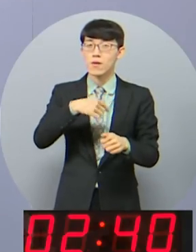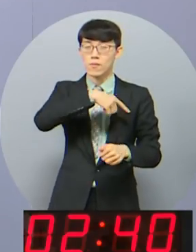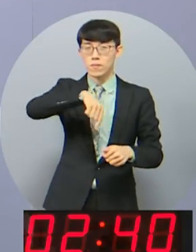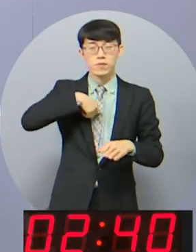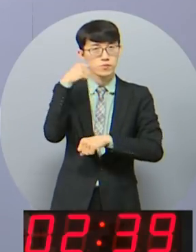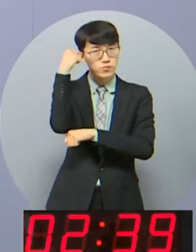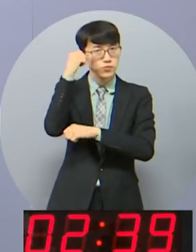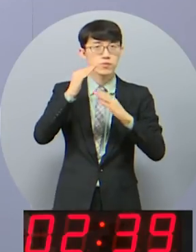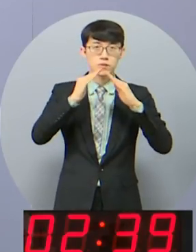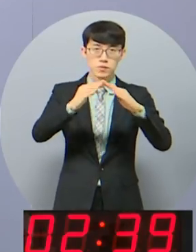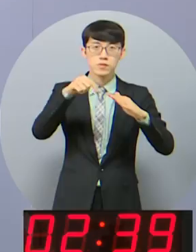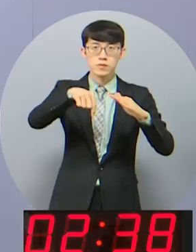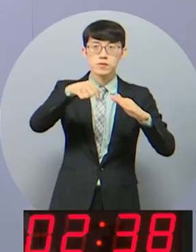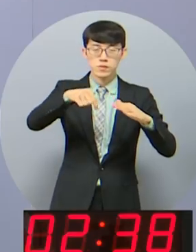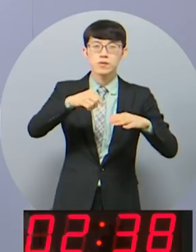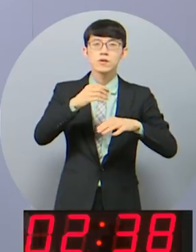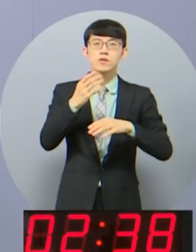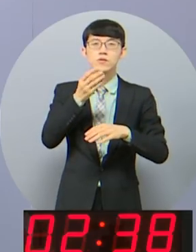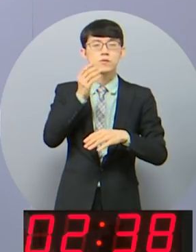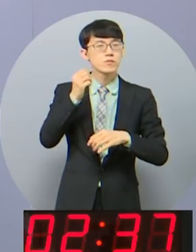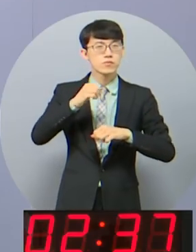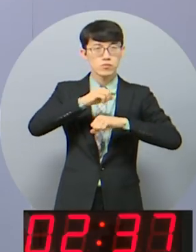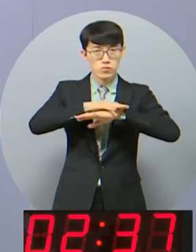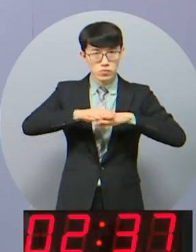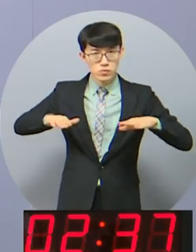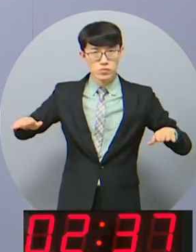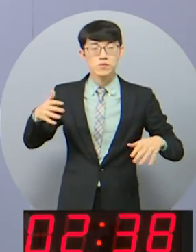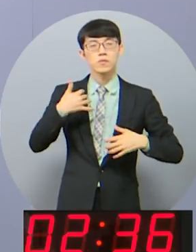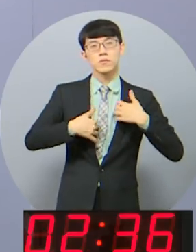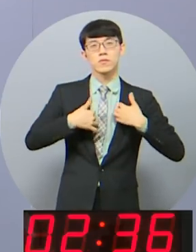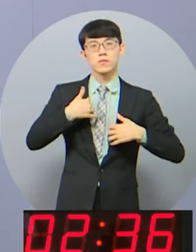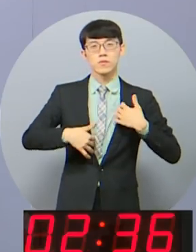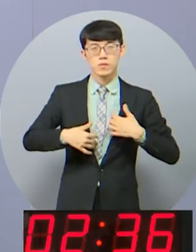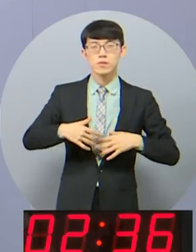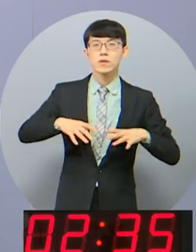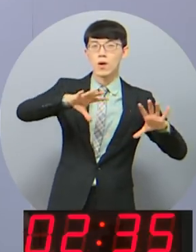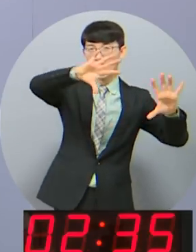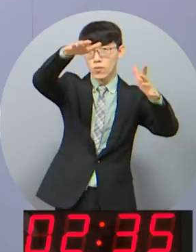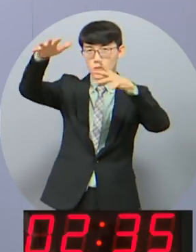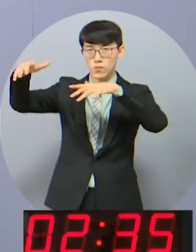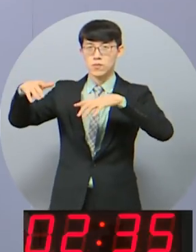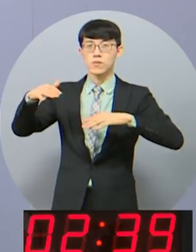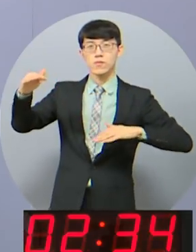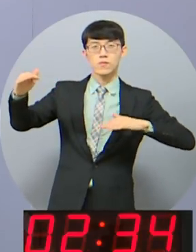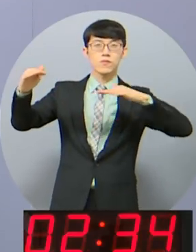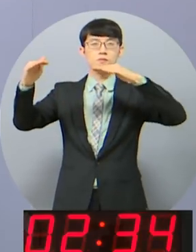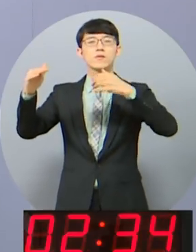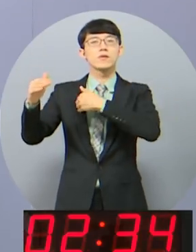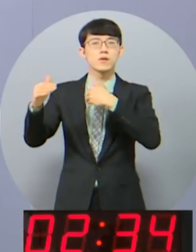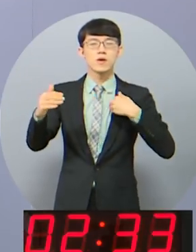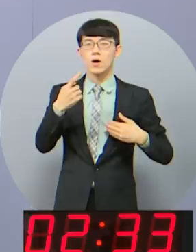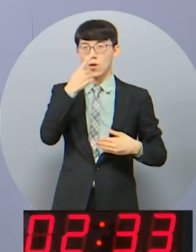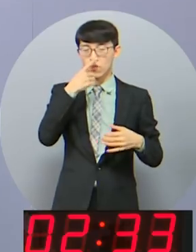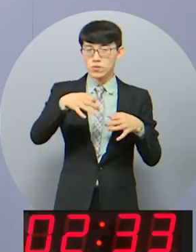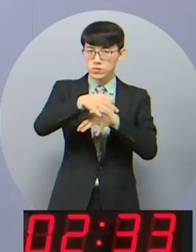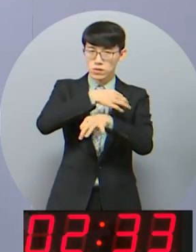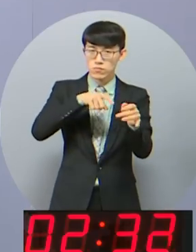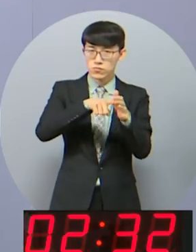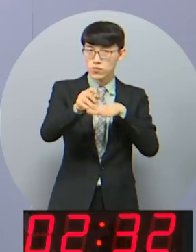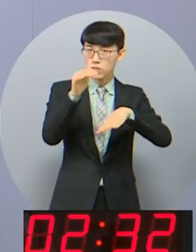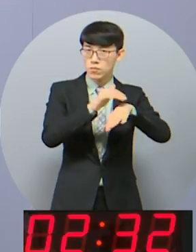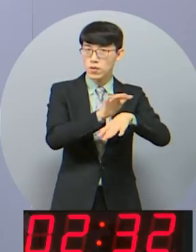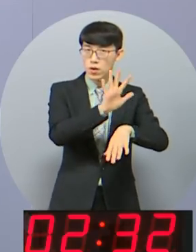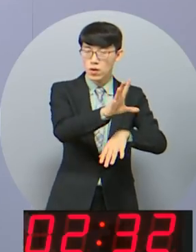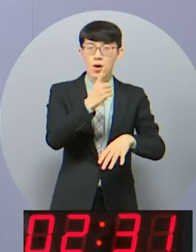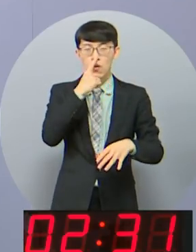业、生活幸福的国际化城市。我有财经专业，我关心参